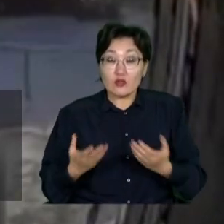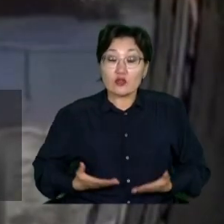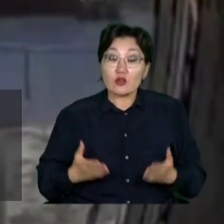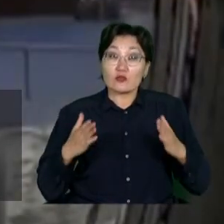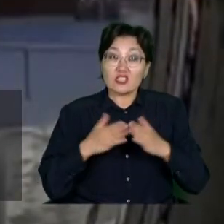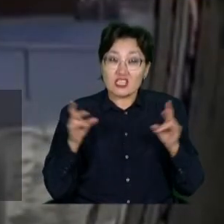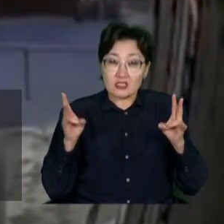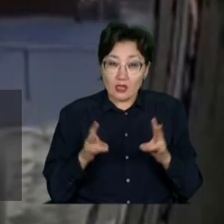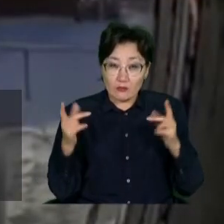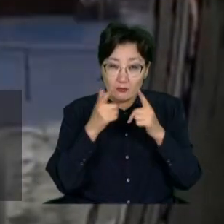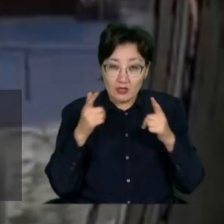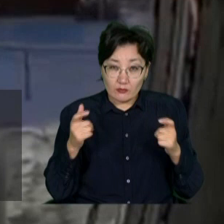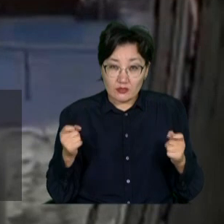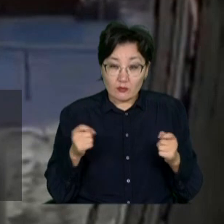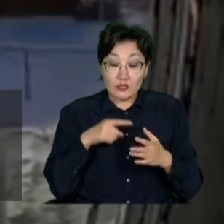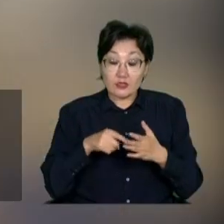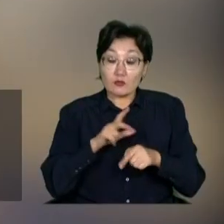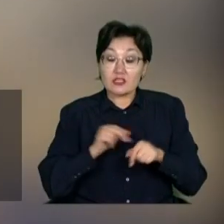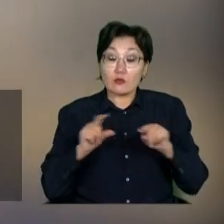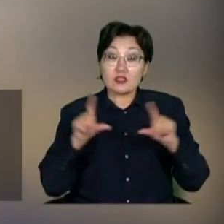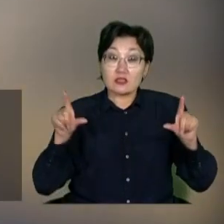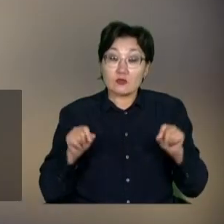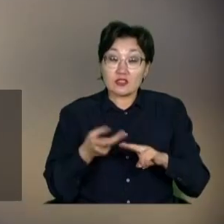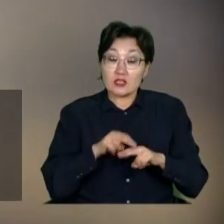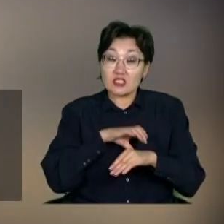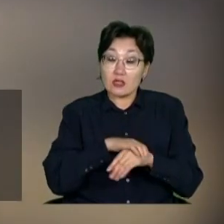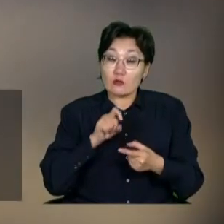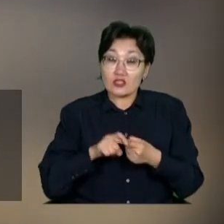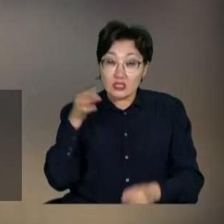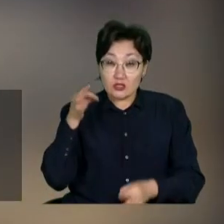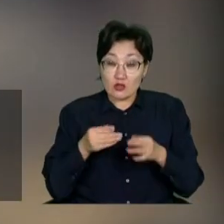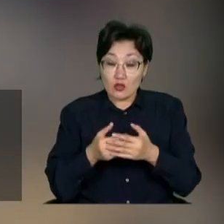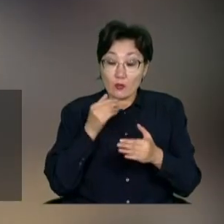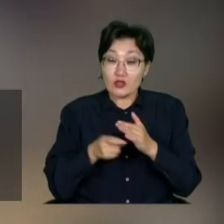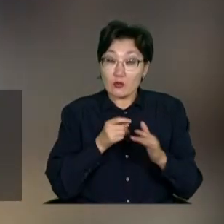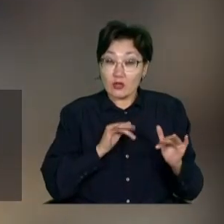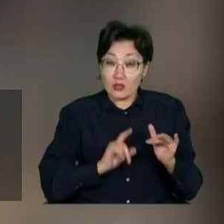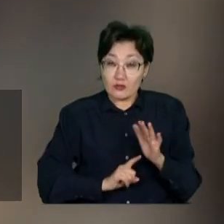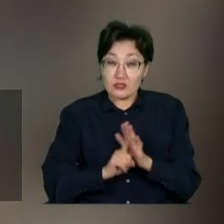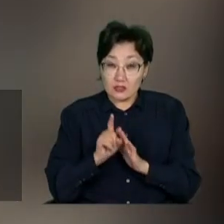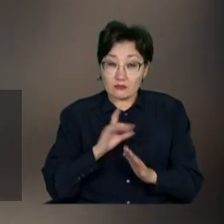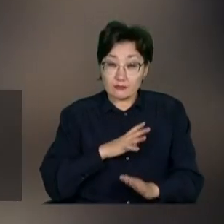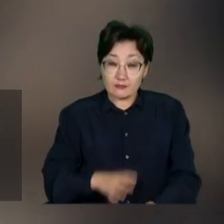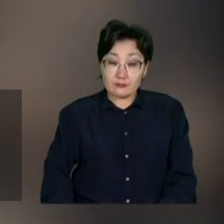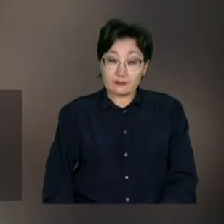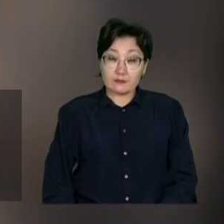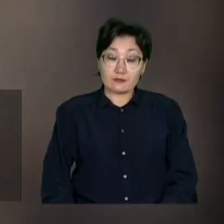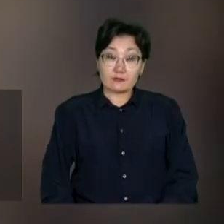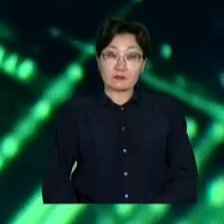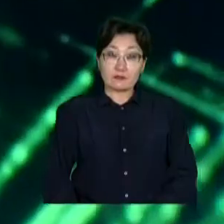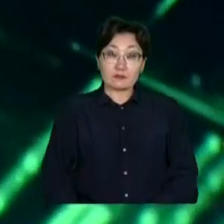жайдың зақымдалғаны мәлім болды. Қалалық полиция басқармасы аталған фактіге қатысты сотқа дейінгі тергеп-тексеруді бастады.